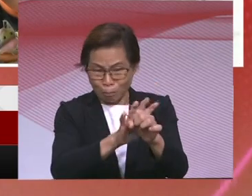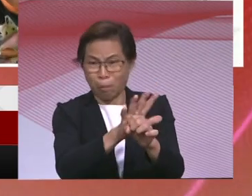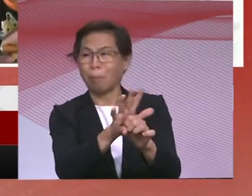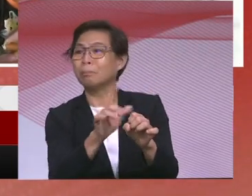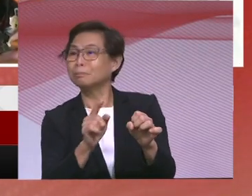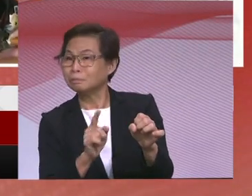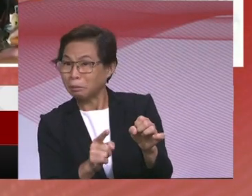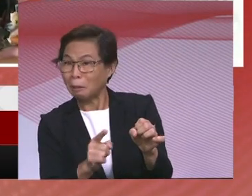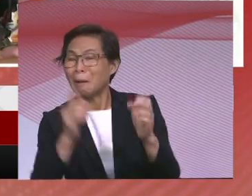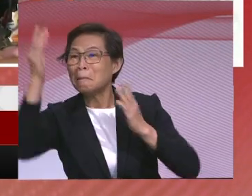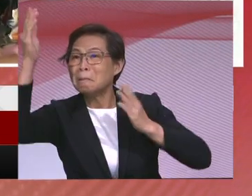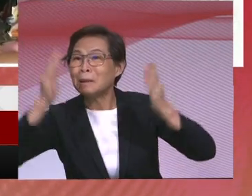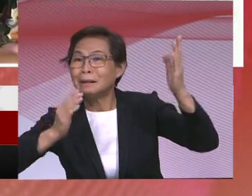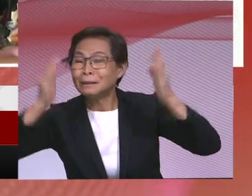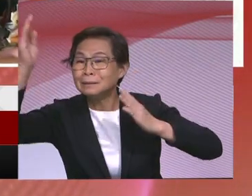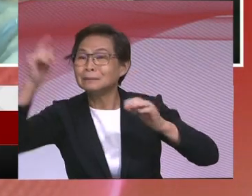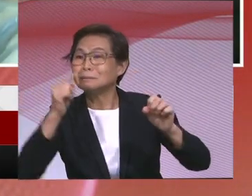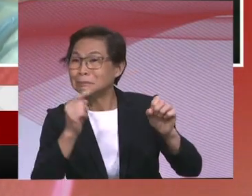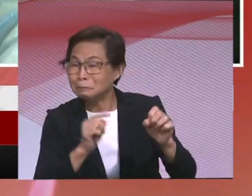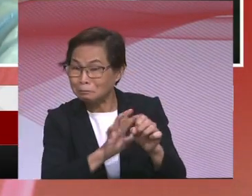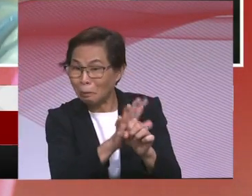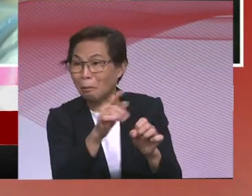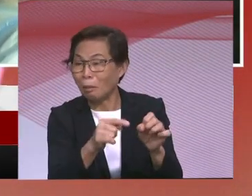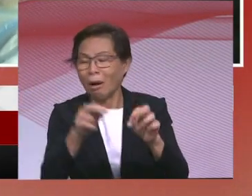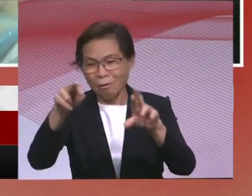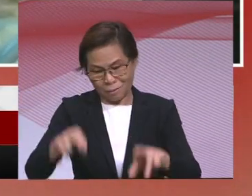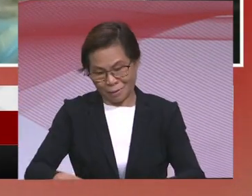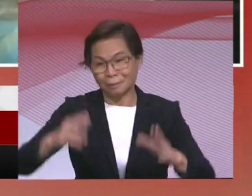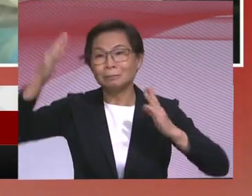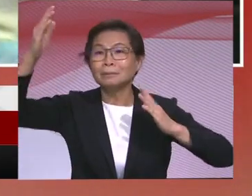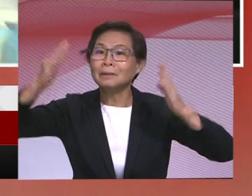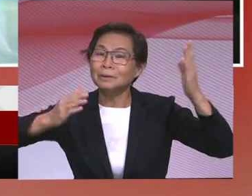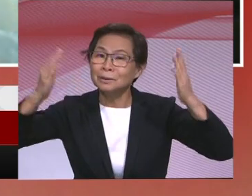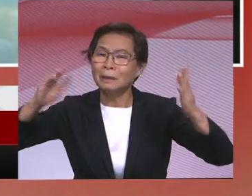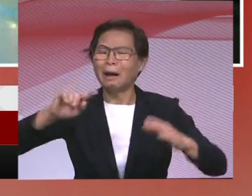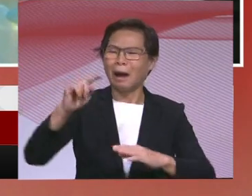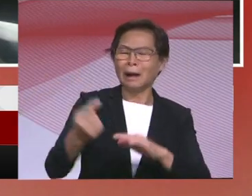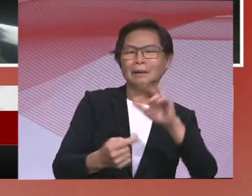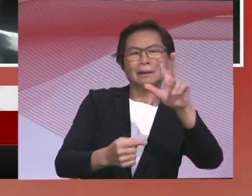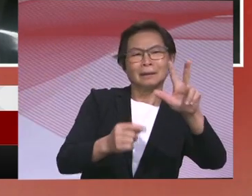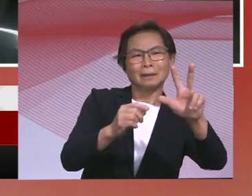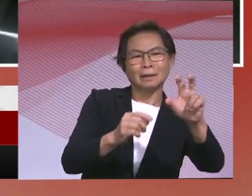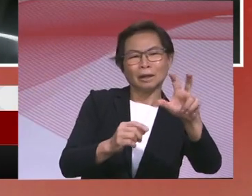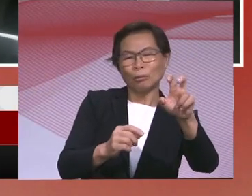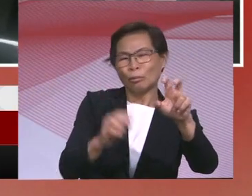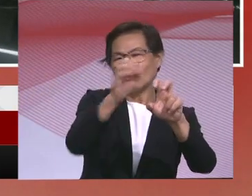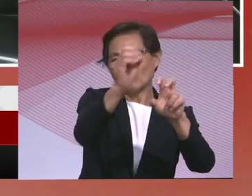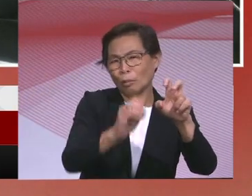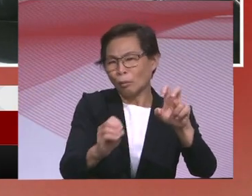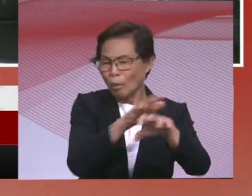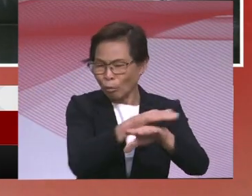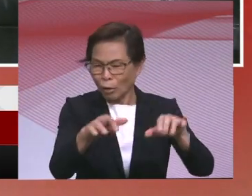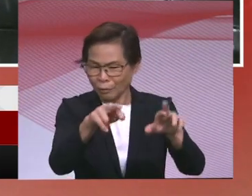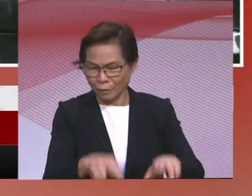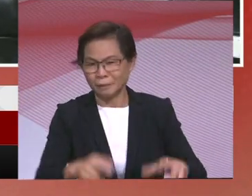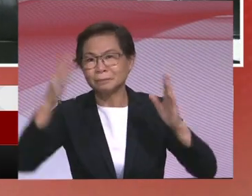komik 19 di Malaysia adalah melibatkan warganegara dan hanya 30100 bagi